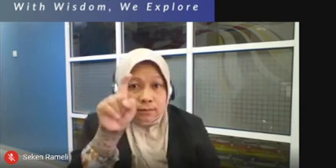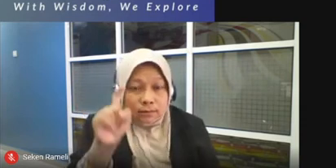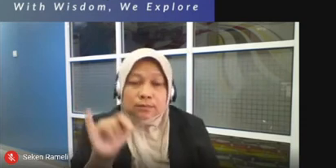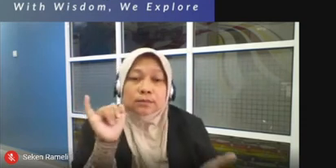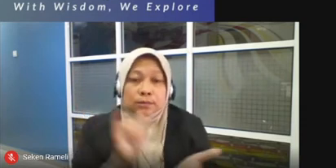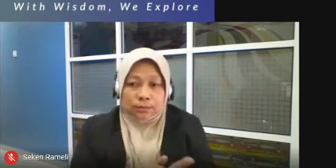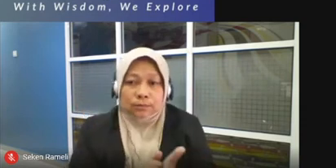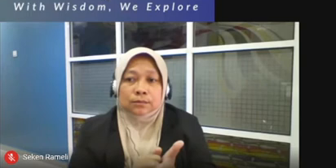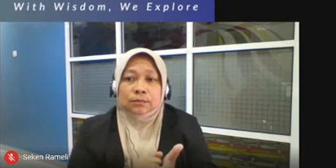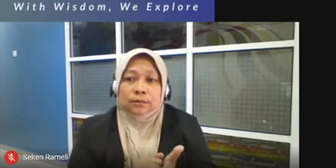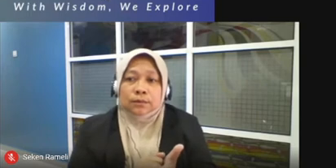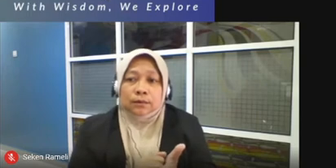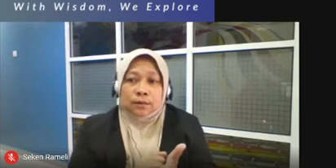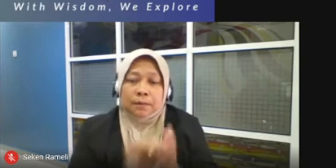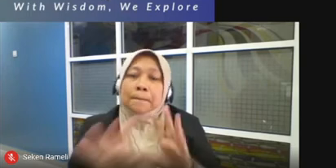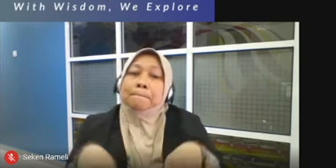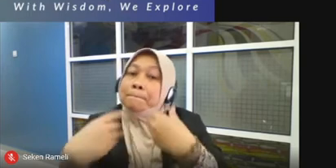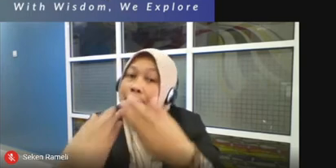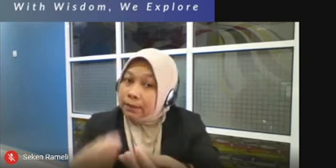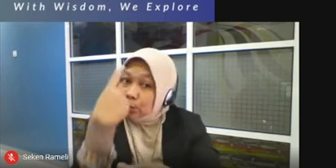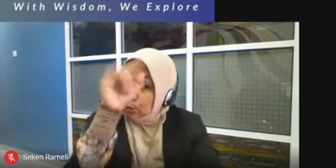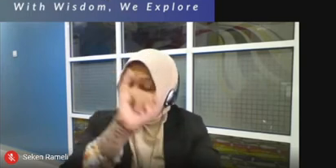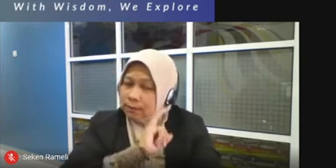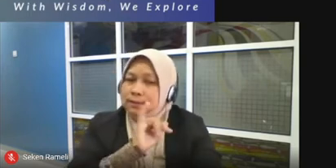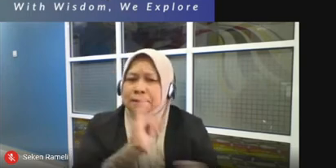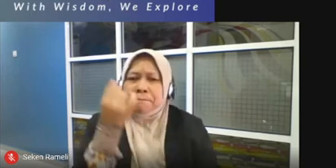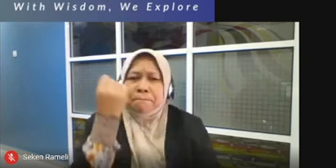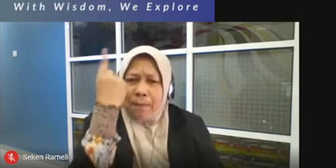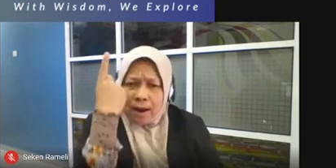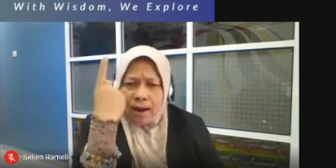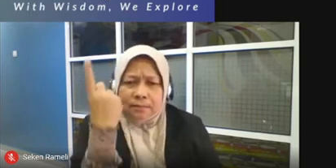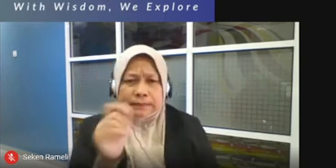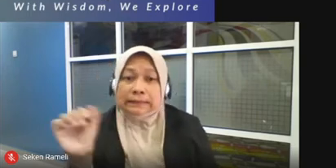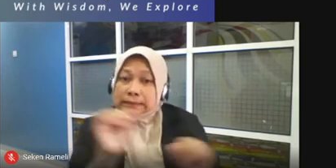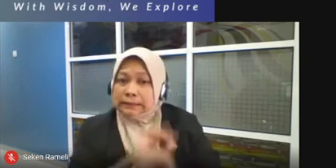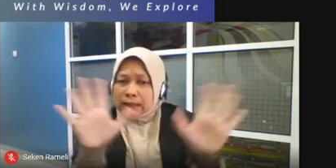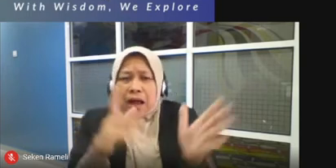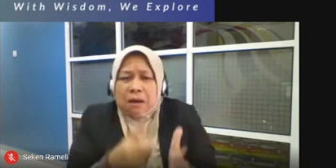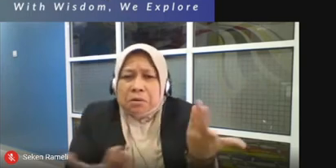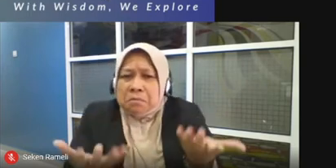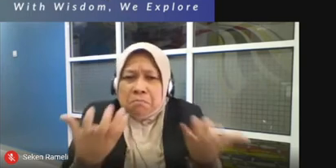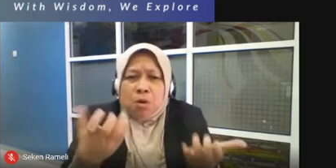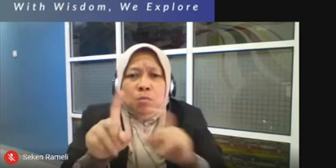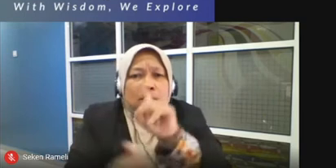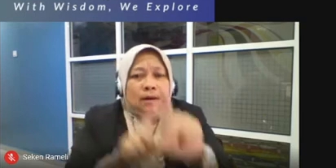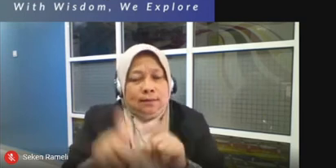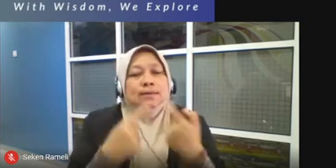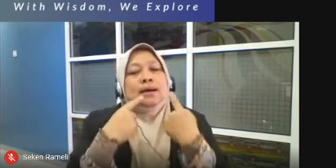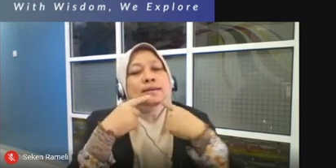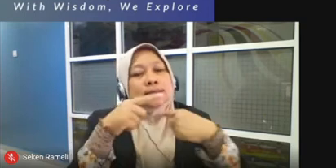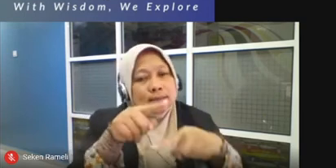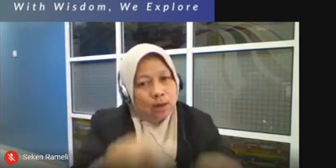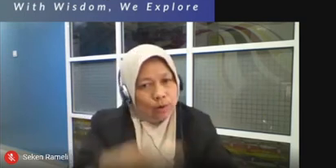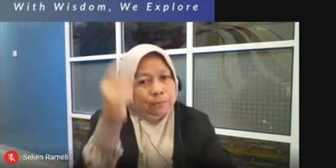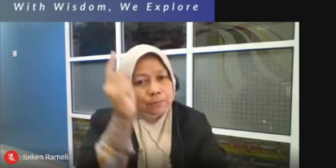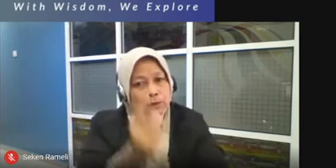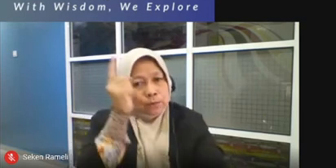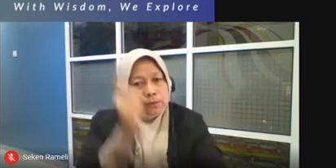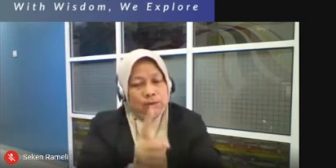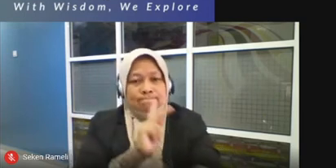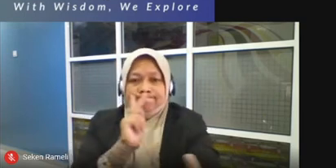itu diberikan kepada saya dan saya faham dengan apa soalan, dan juga saya cuba reply dan balas soalan